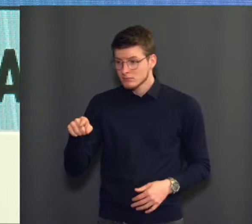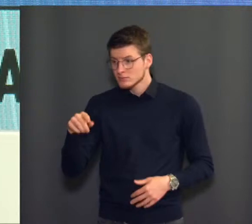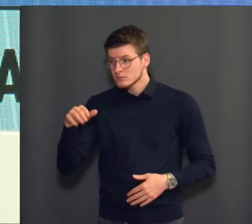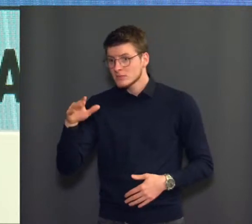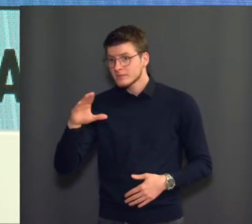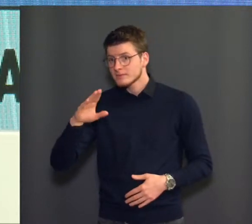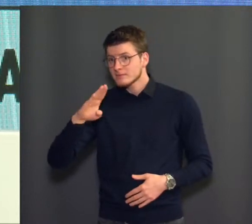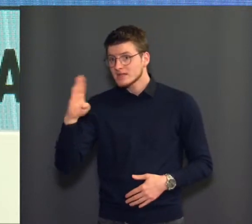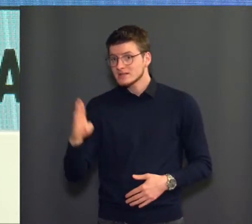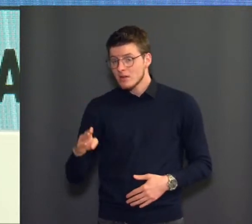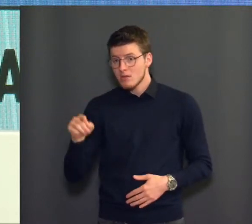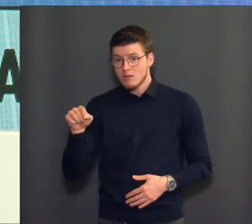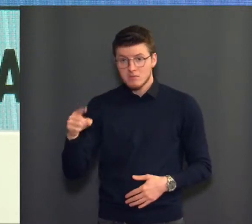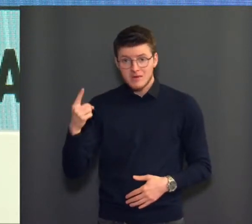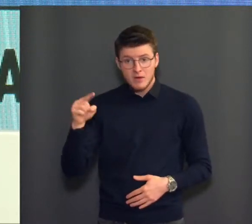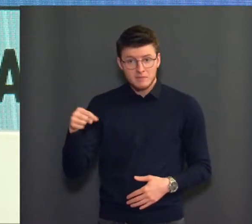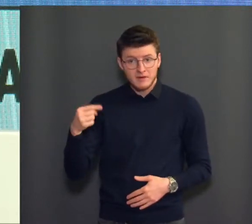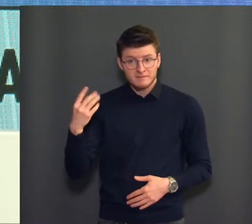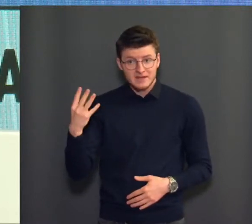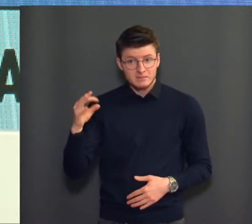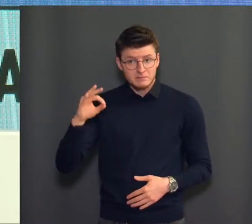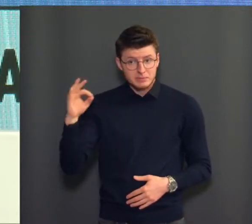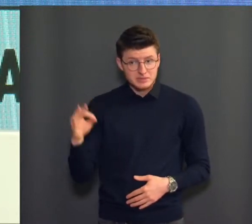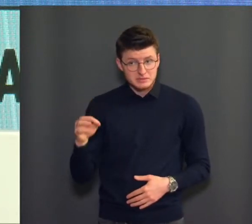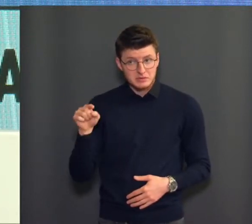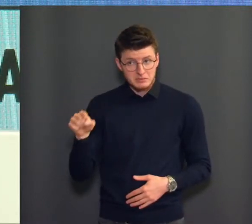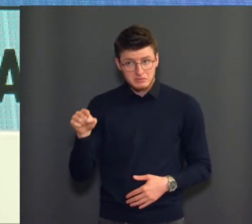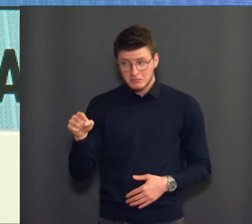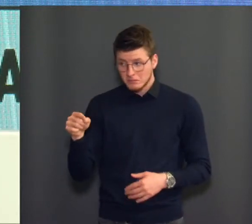en 1,4% van de besmettingen.